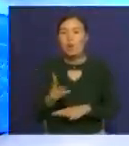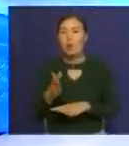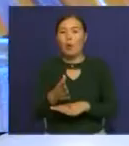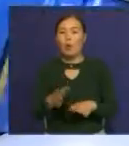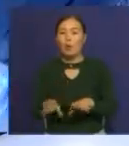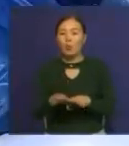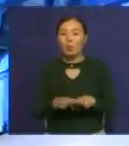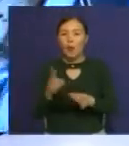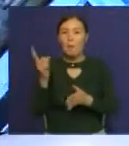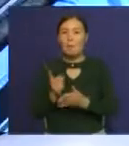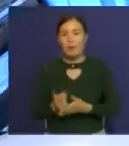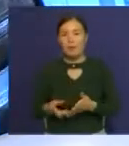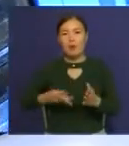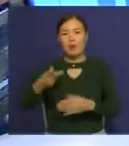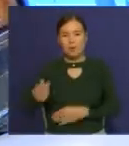уровня обязаны